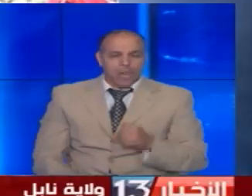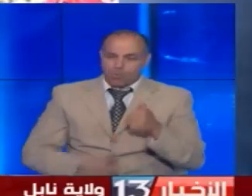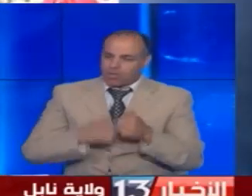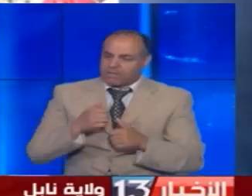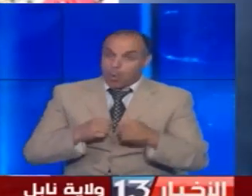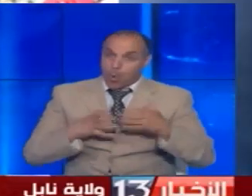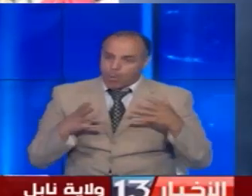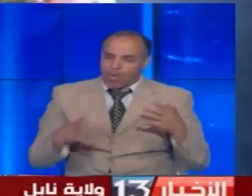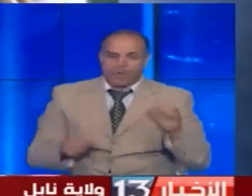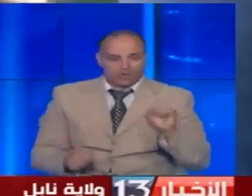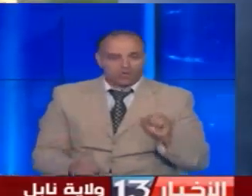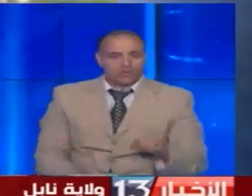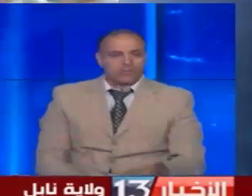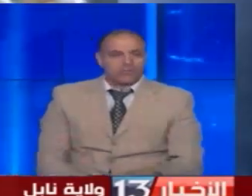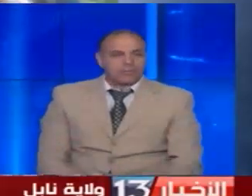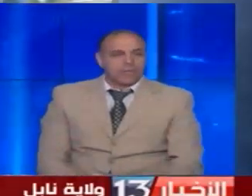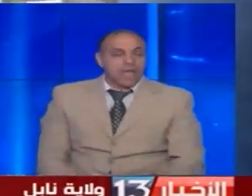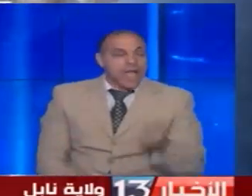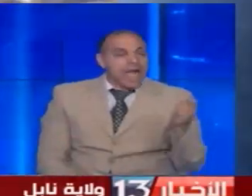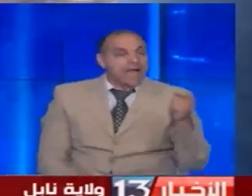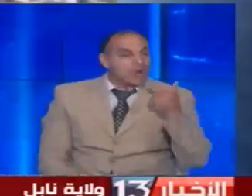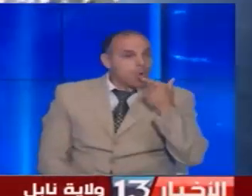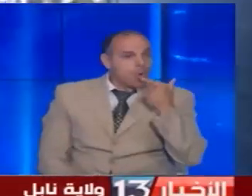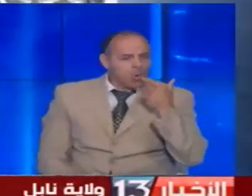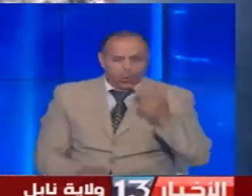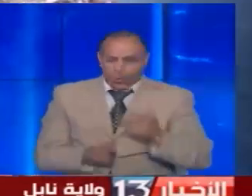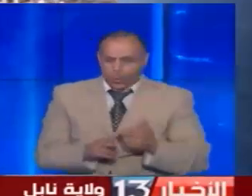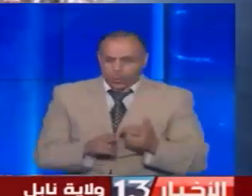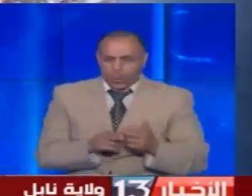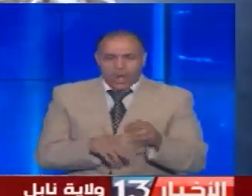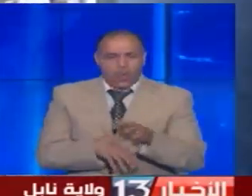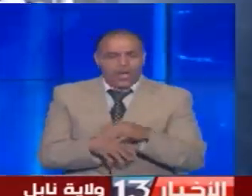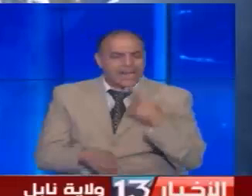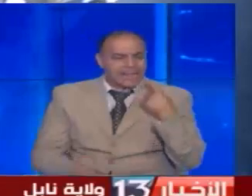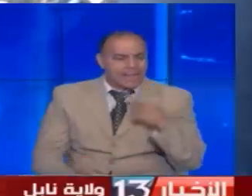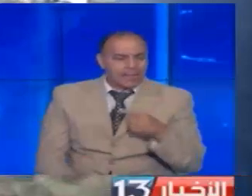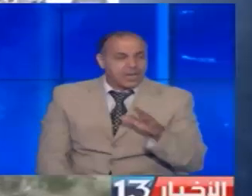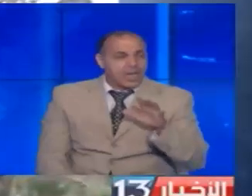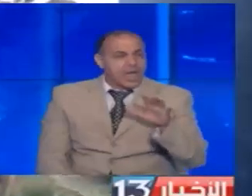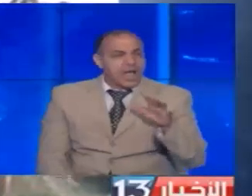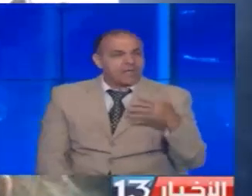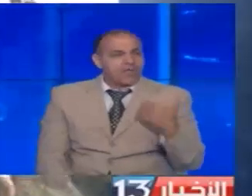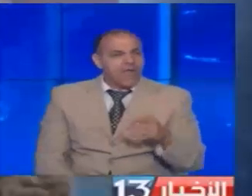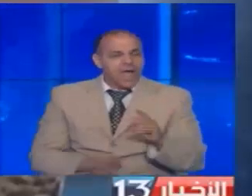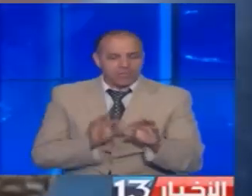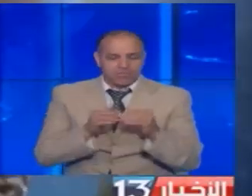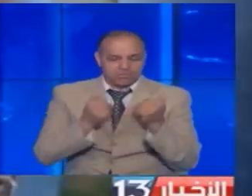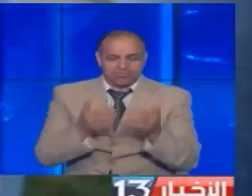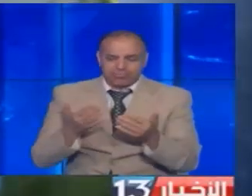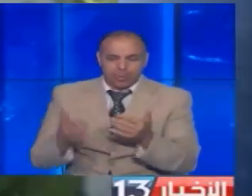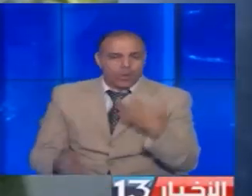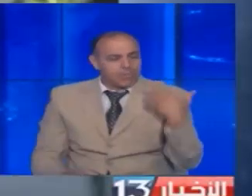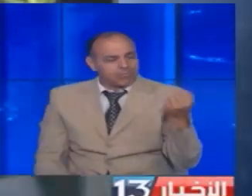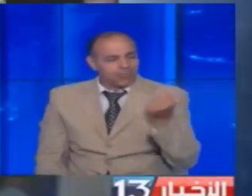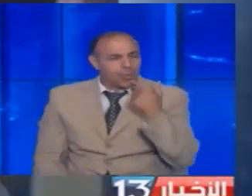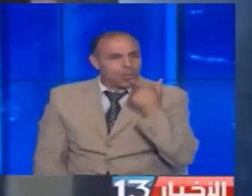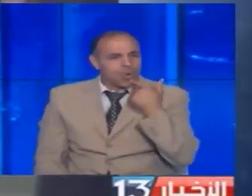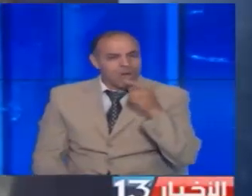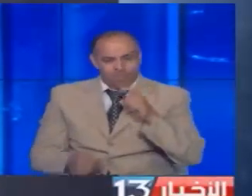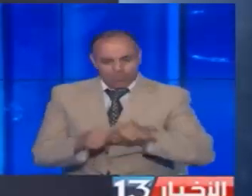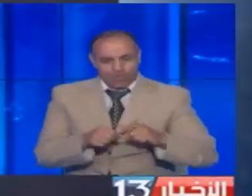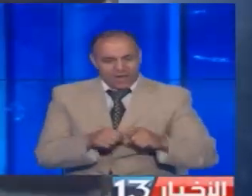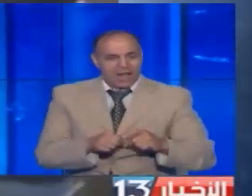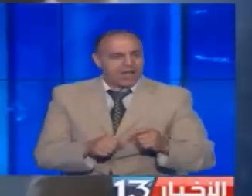للمنافسات الكبيره. مهرجان من أعرق مهرجانات ولاية نابل اختتم بتوزيع جوائز على أصحاب الطيور المشاركة